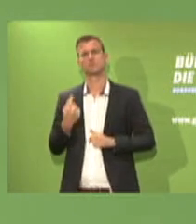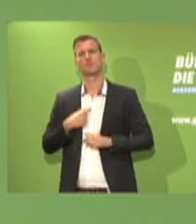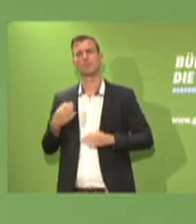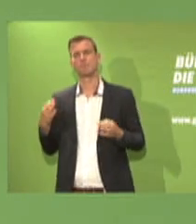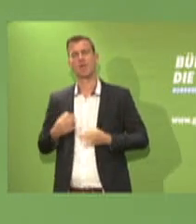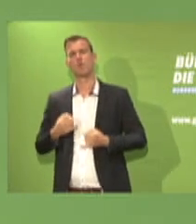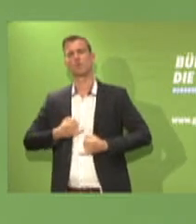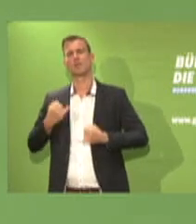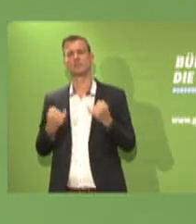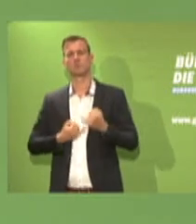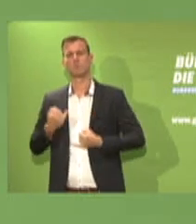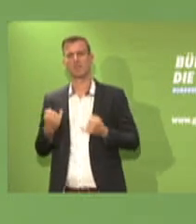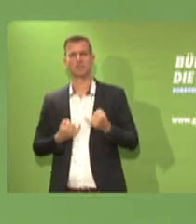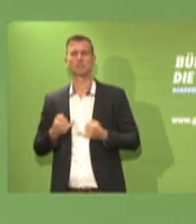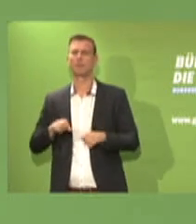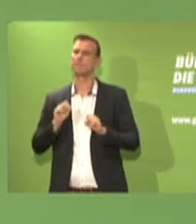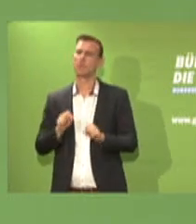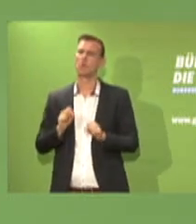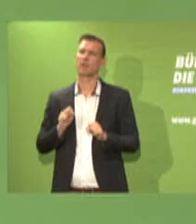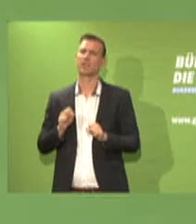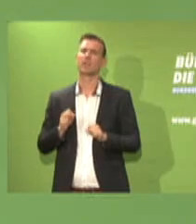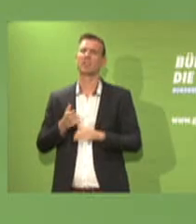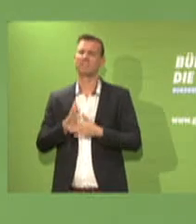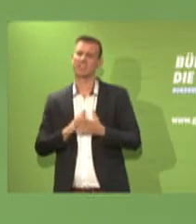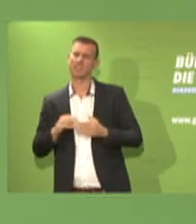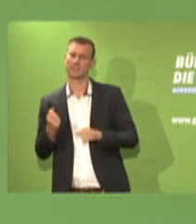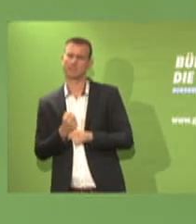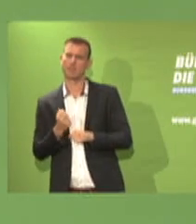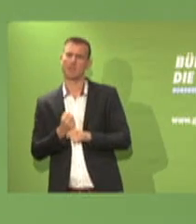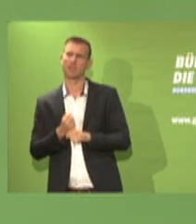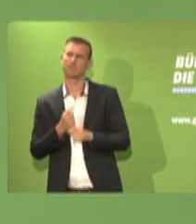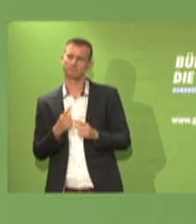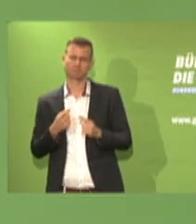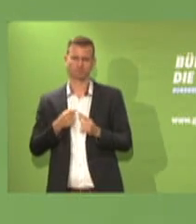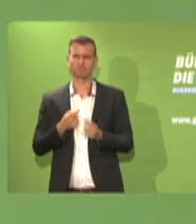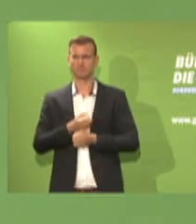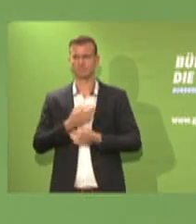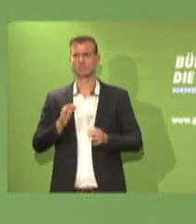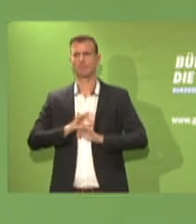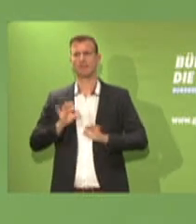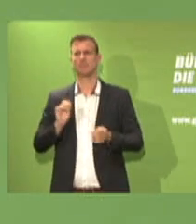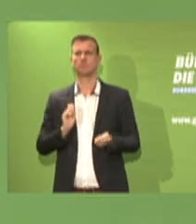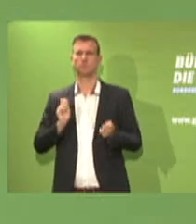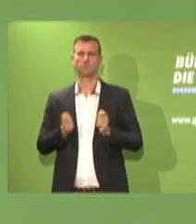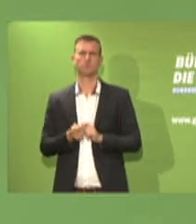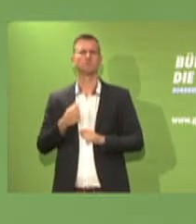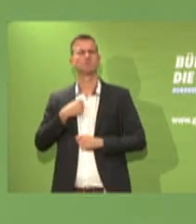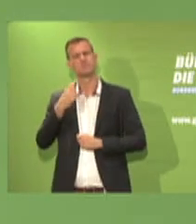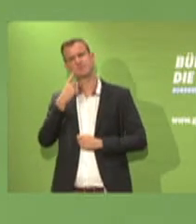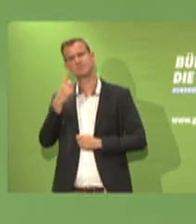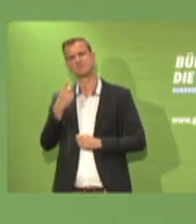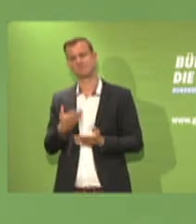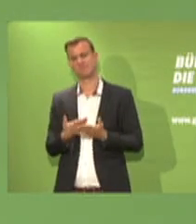Instrumente und Möglichkeiten, Quartiersarbeit gezielt umsetzen zu können. Und ich meine mal, dass dieser